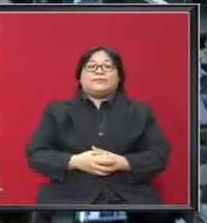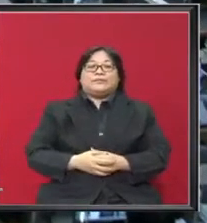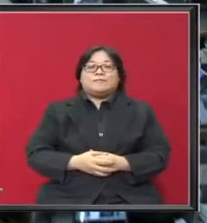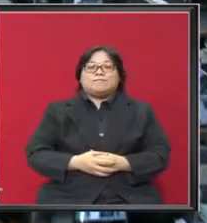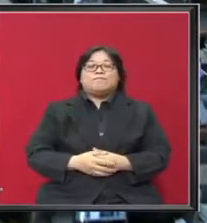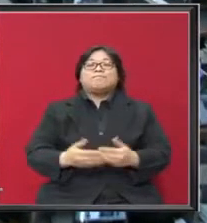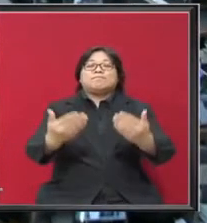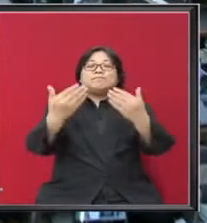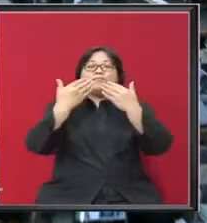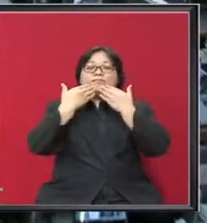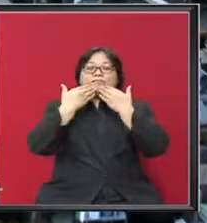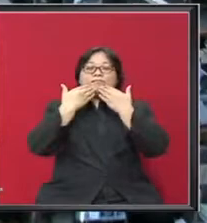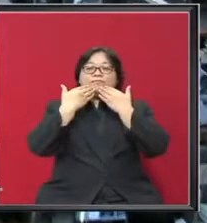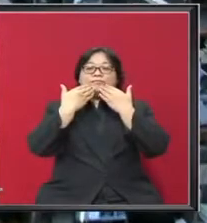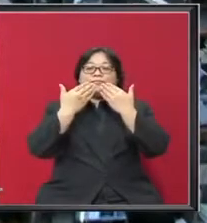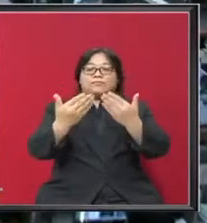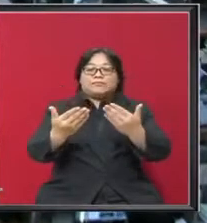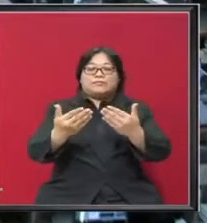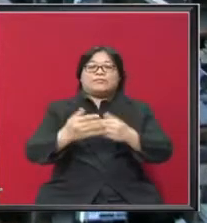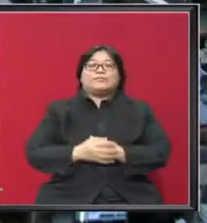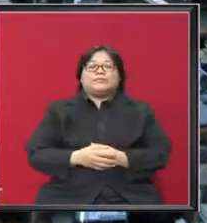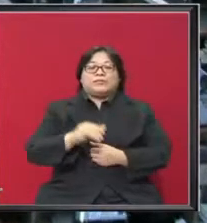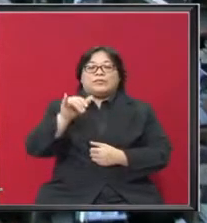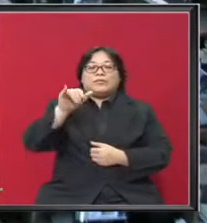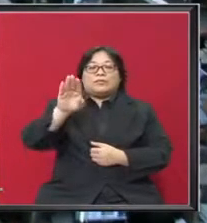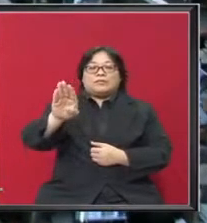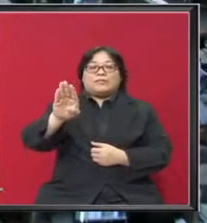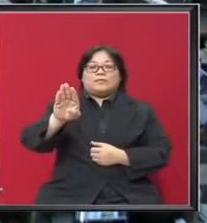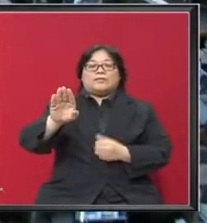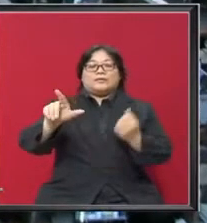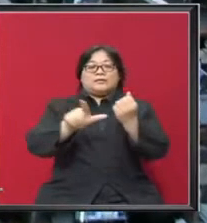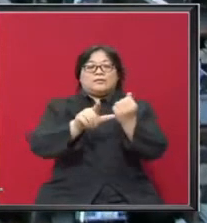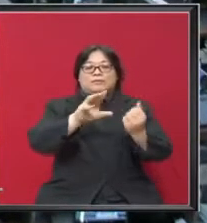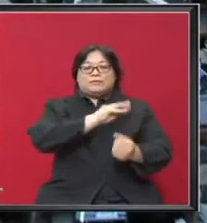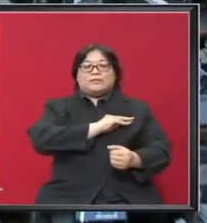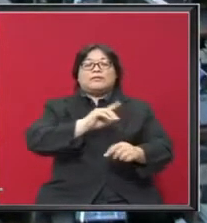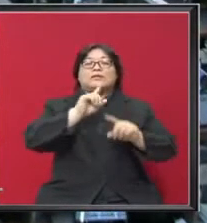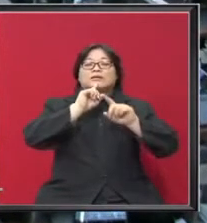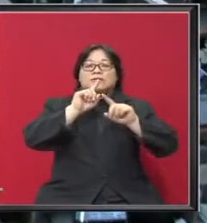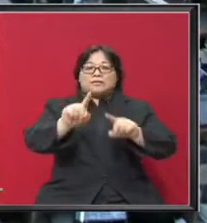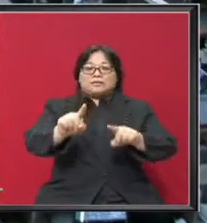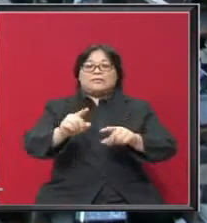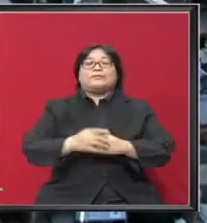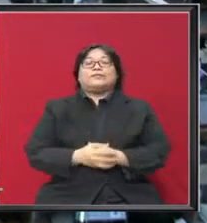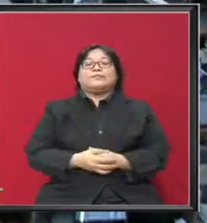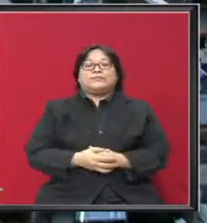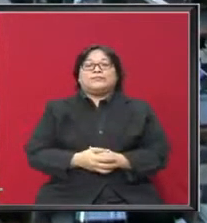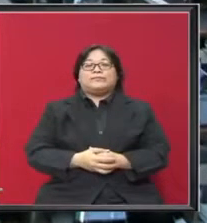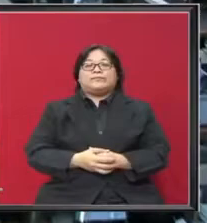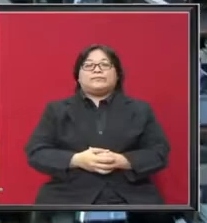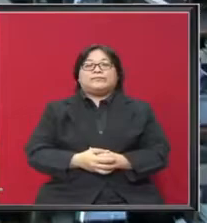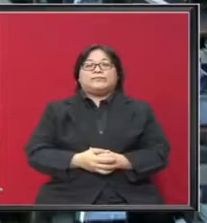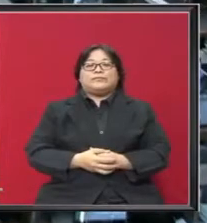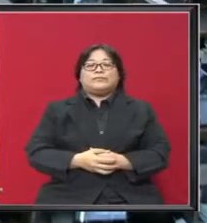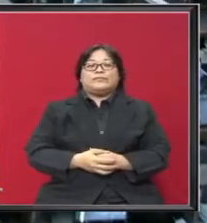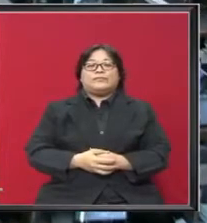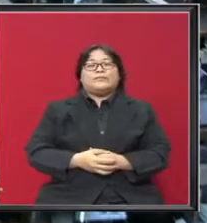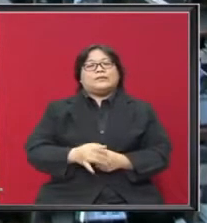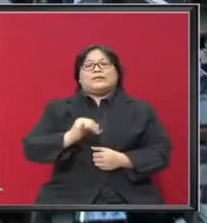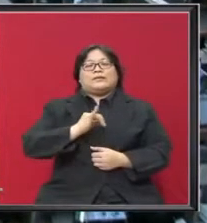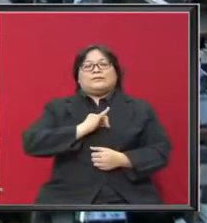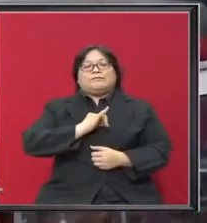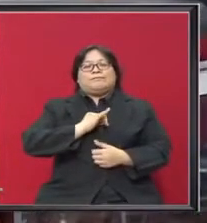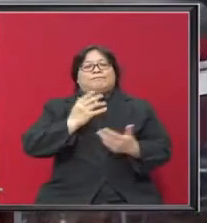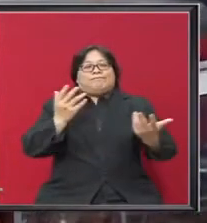terima kasih ha walaupun cuman antri atas jawaban yang diberikan eh